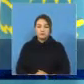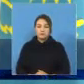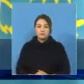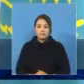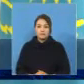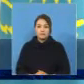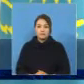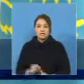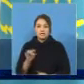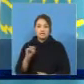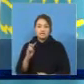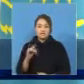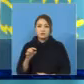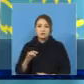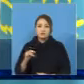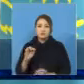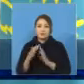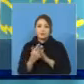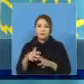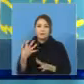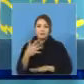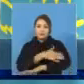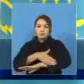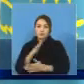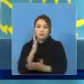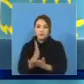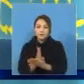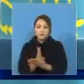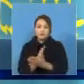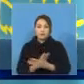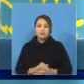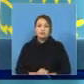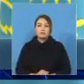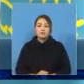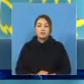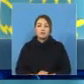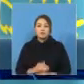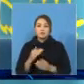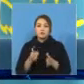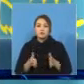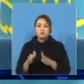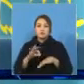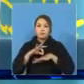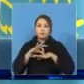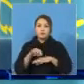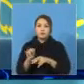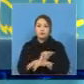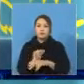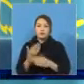Сосын мына Ырғыз селосының орталығында 5 көше бар. Міне осы жобалар атқарылып